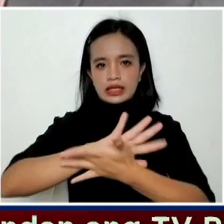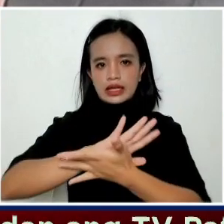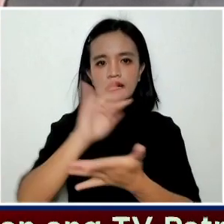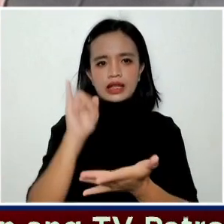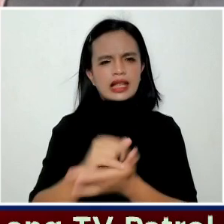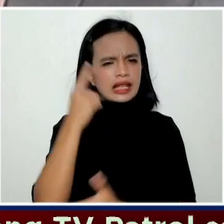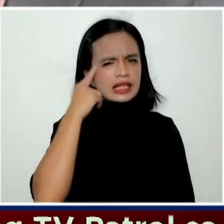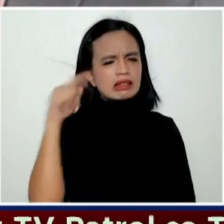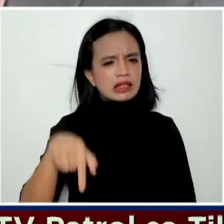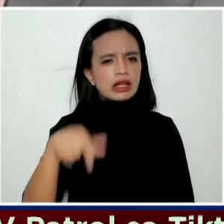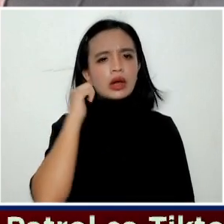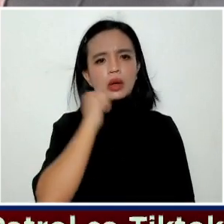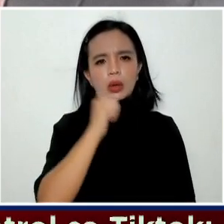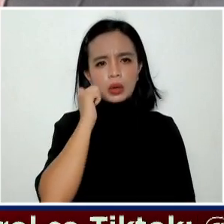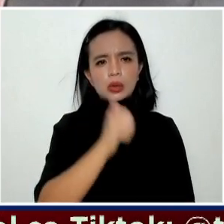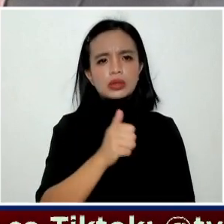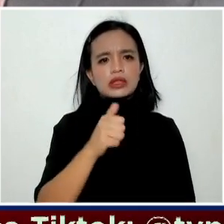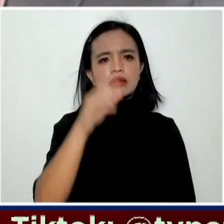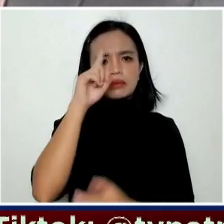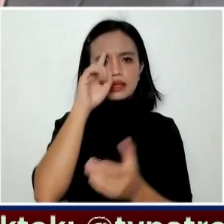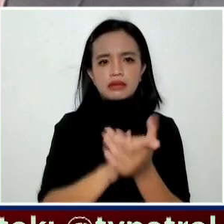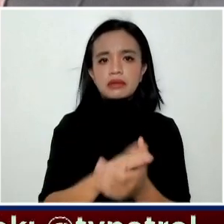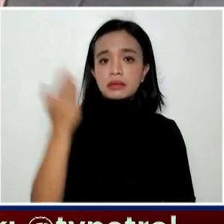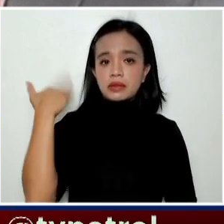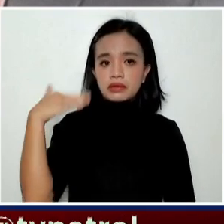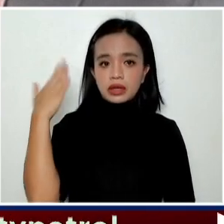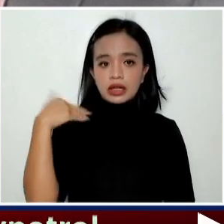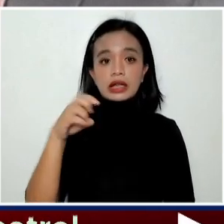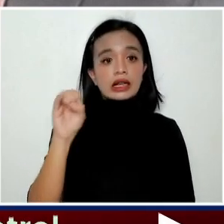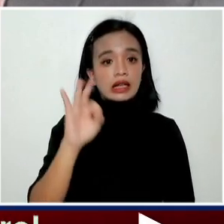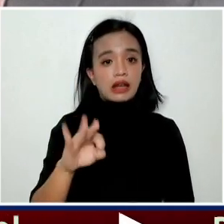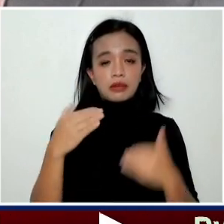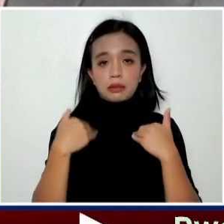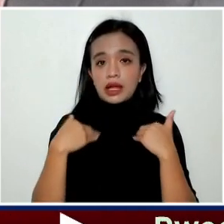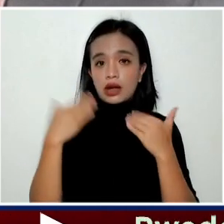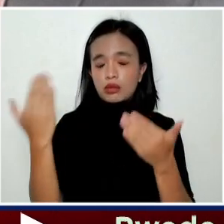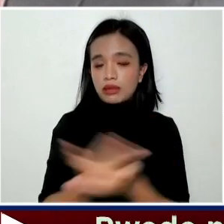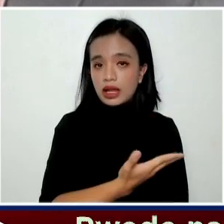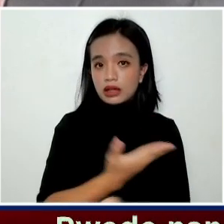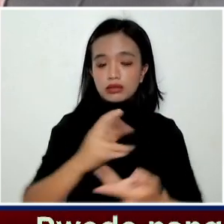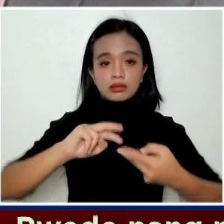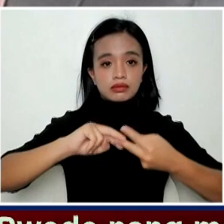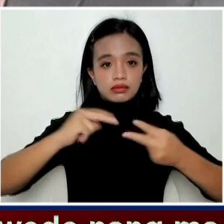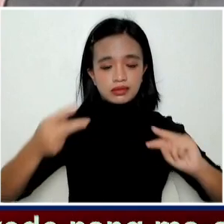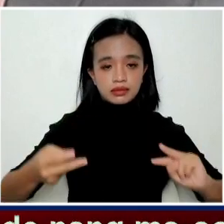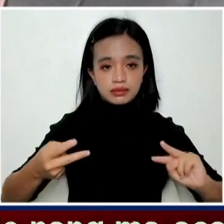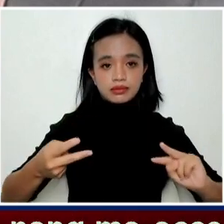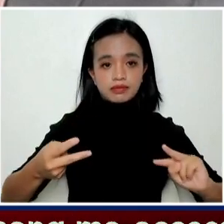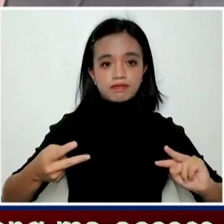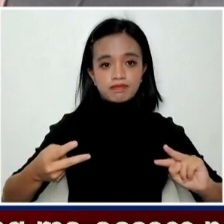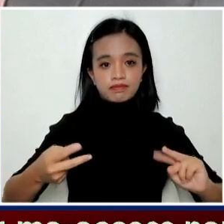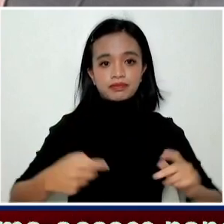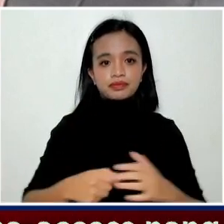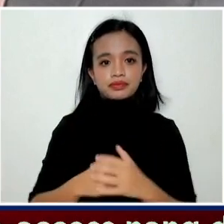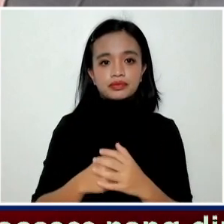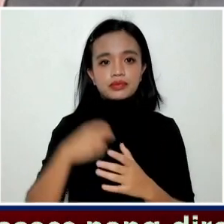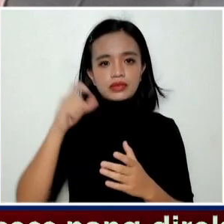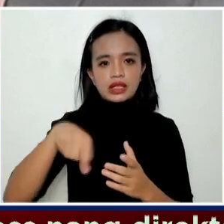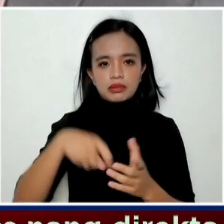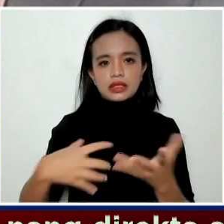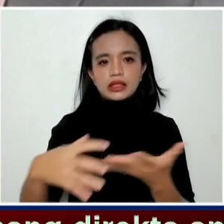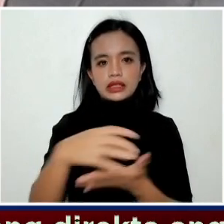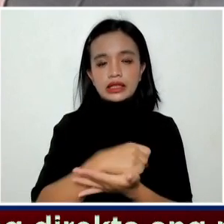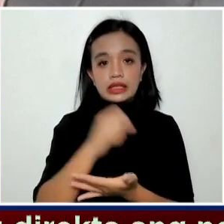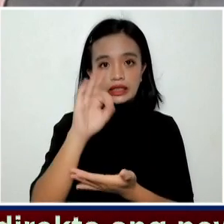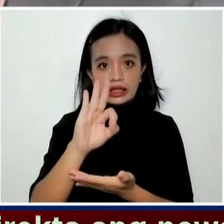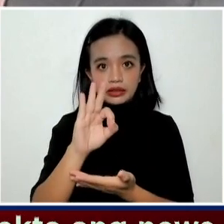we always believed in the past, that if there is a new variant of interest, you have to collate also if the